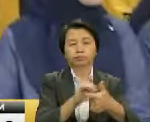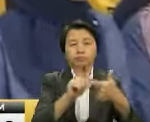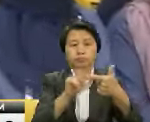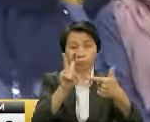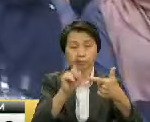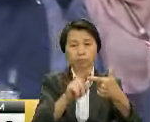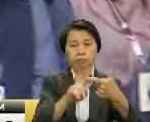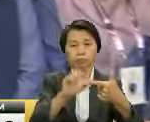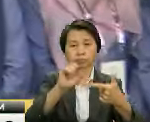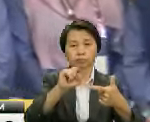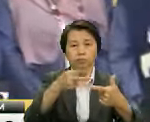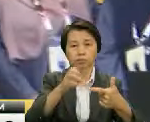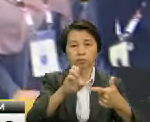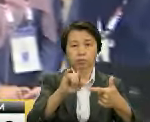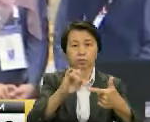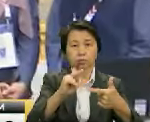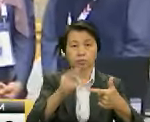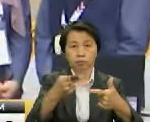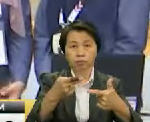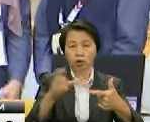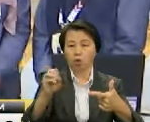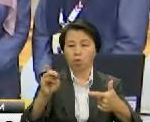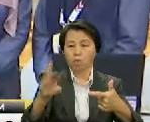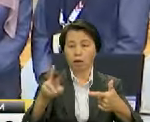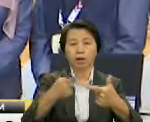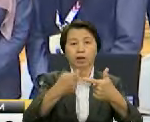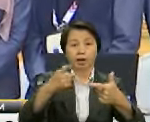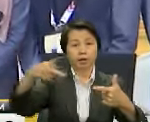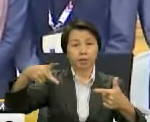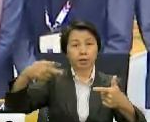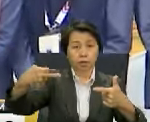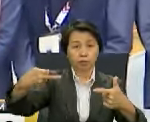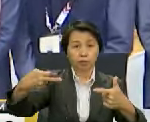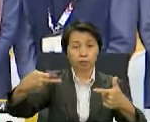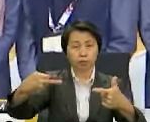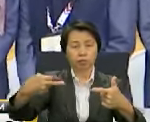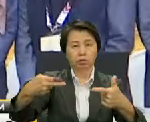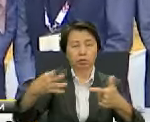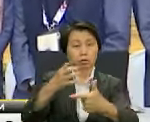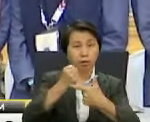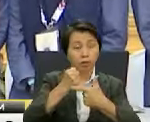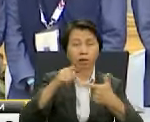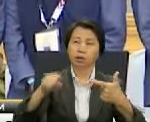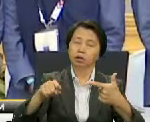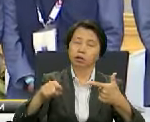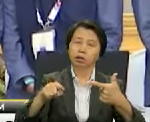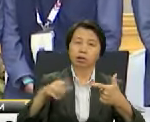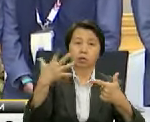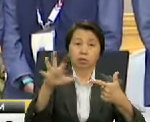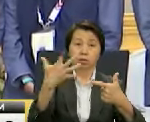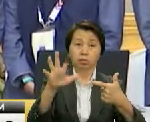Yang kedua, Sheikh Omar dari Parti Pakatan Harapan. Bilangan undi yang diperoleh